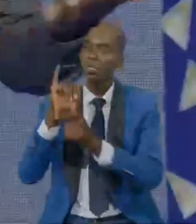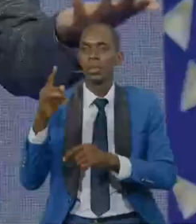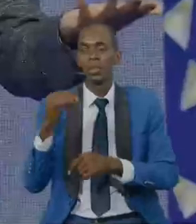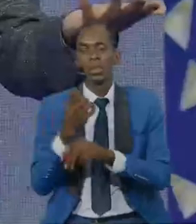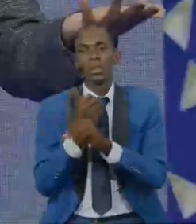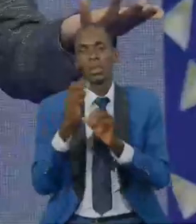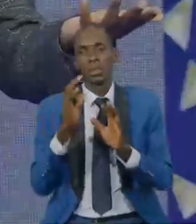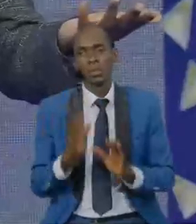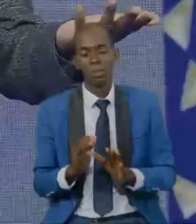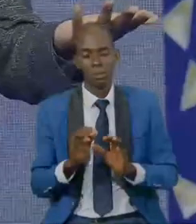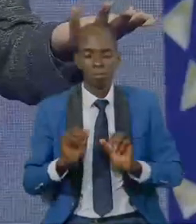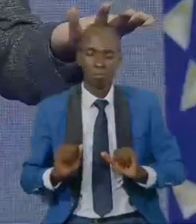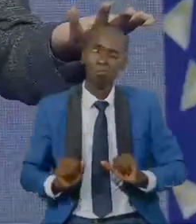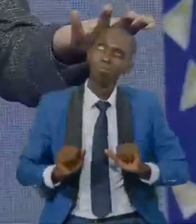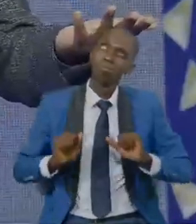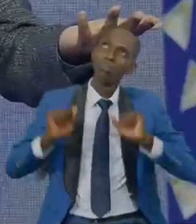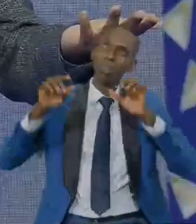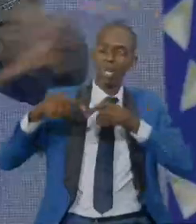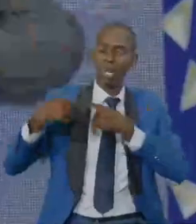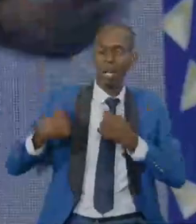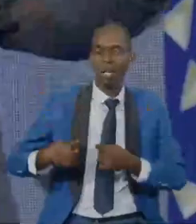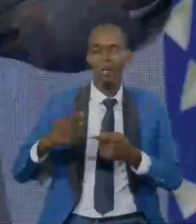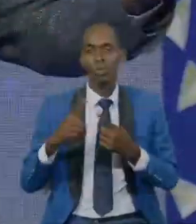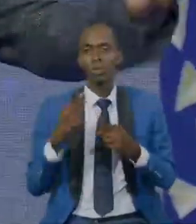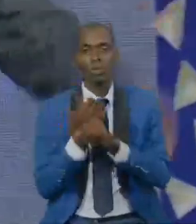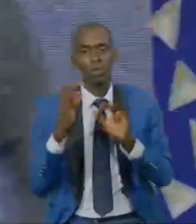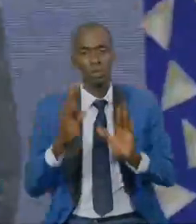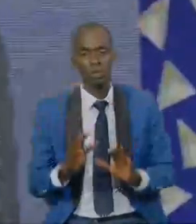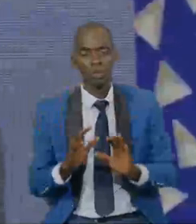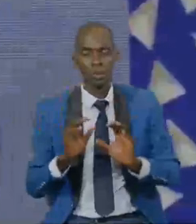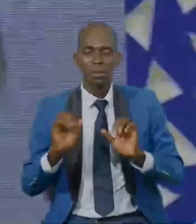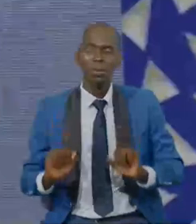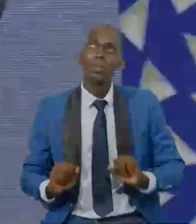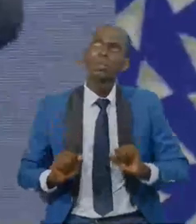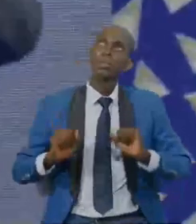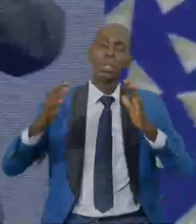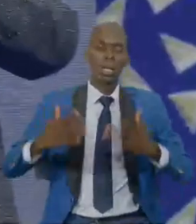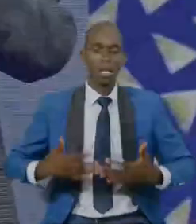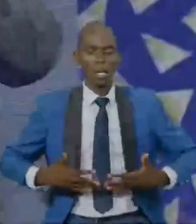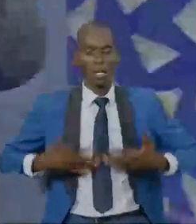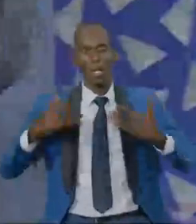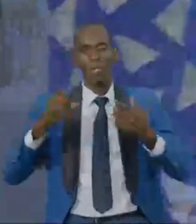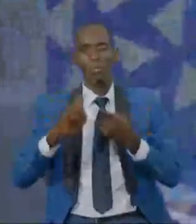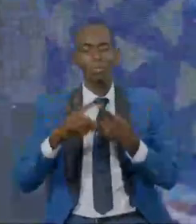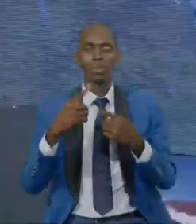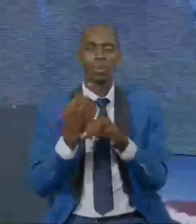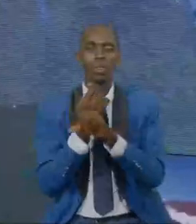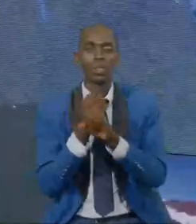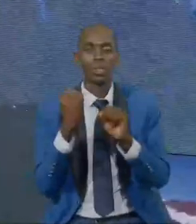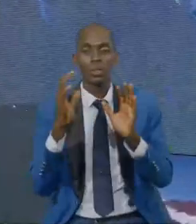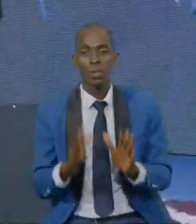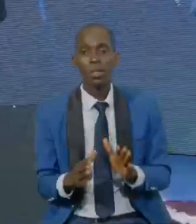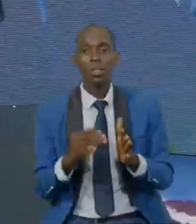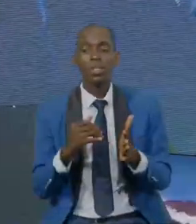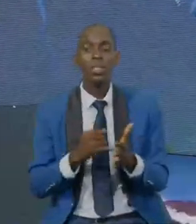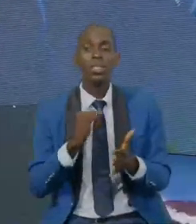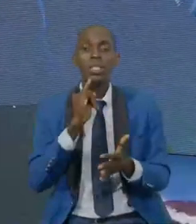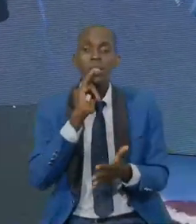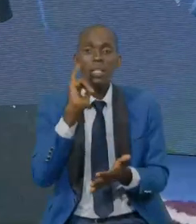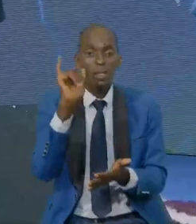Sauveur en lui donnant le cœur, en lui soumettant la vie, notre vie au Sauveur.